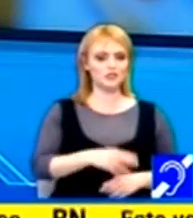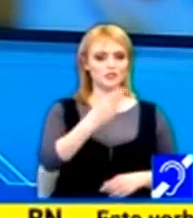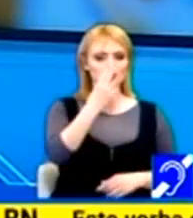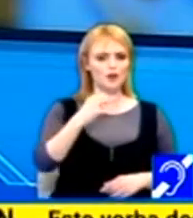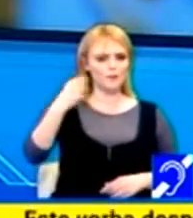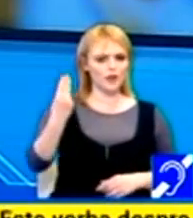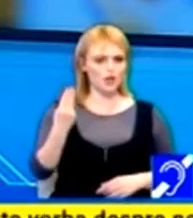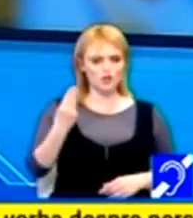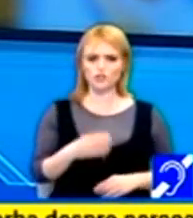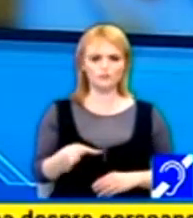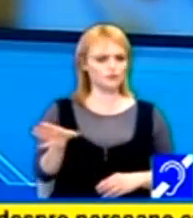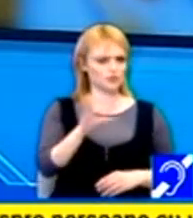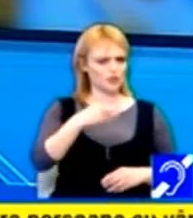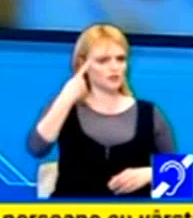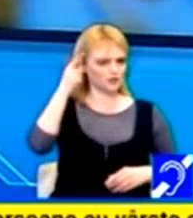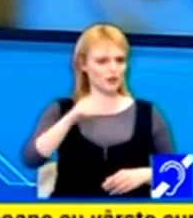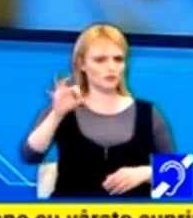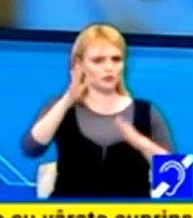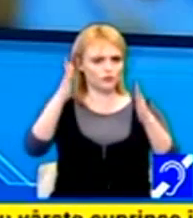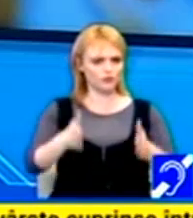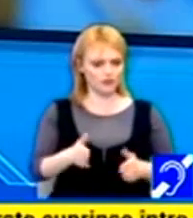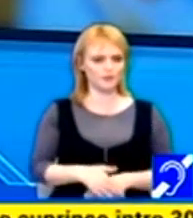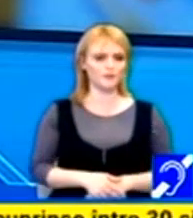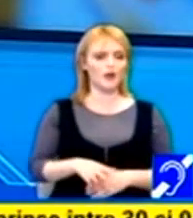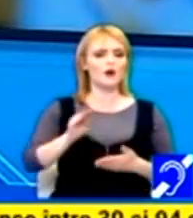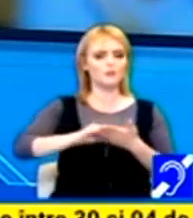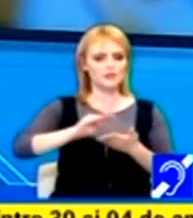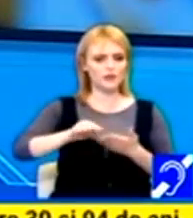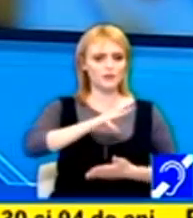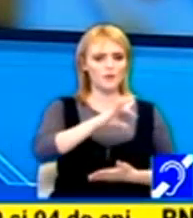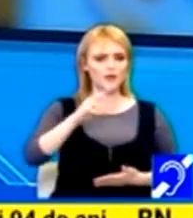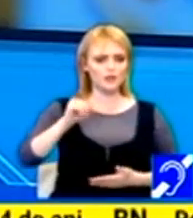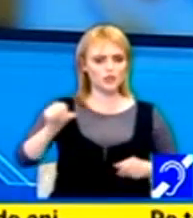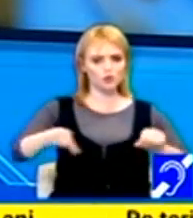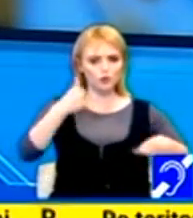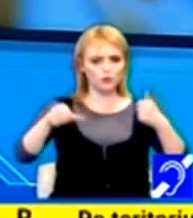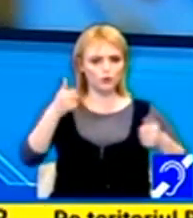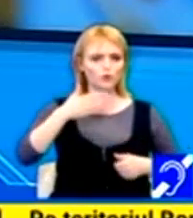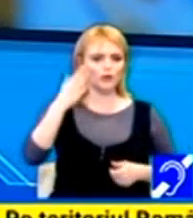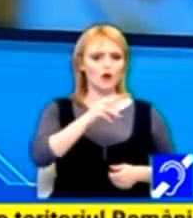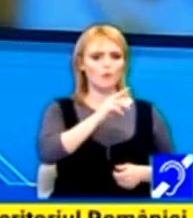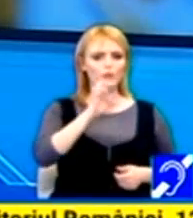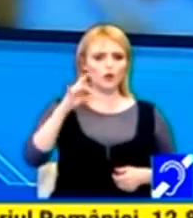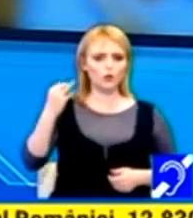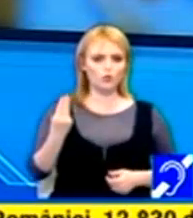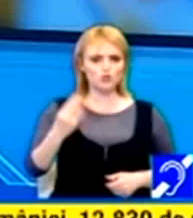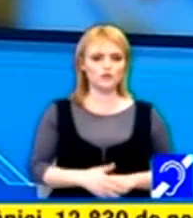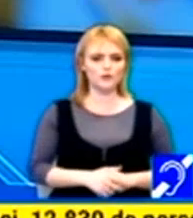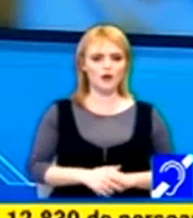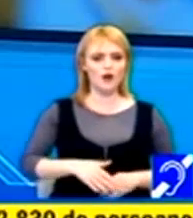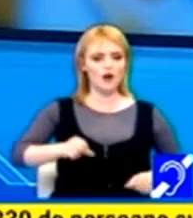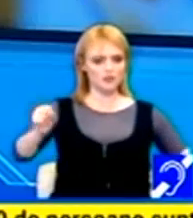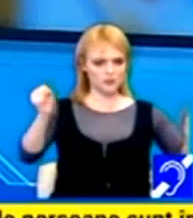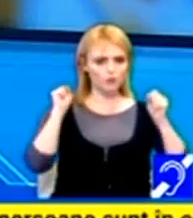Țepeș, cunoscut ca și Dracula, romanticul poet Mihai Eminescu, sculptorul român Constantin Brâncuș,